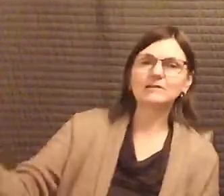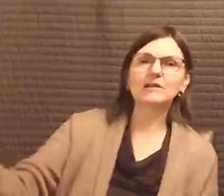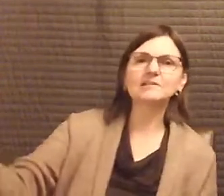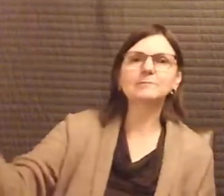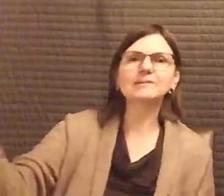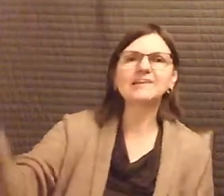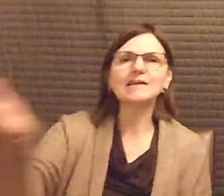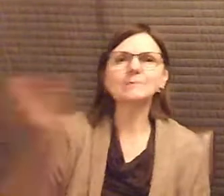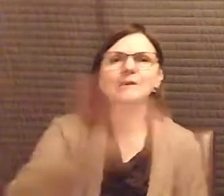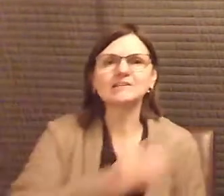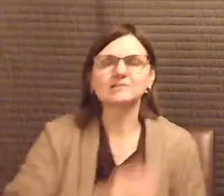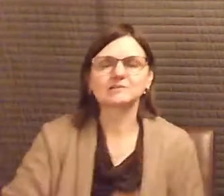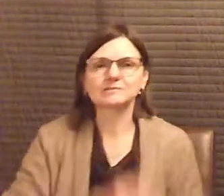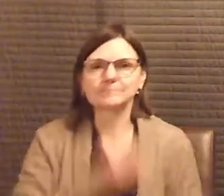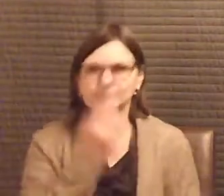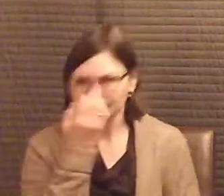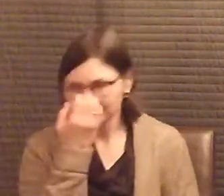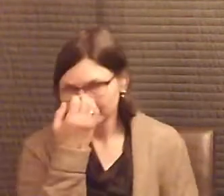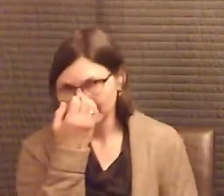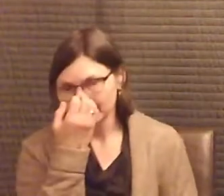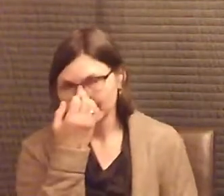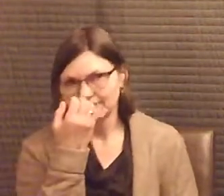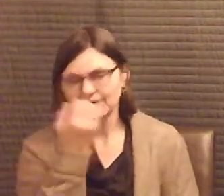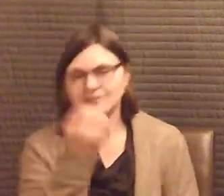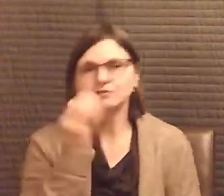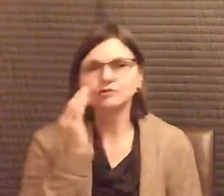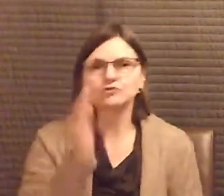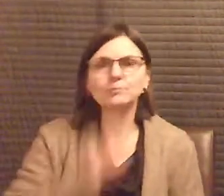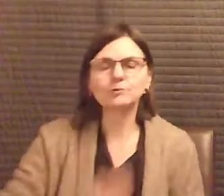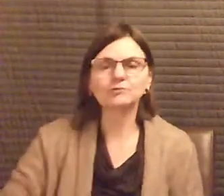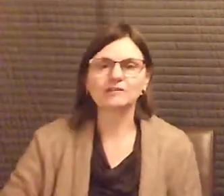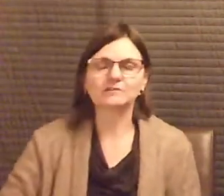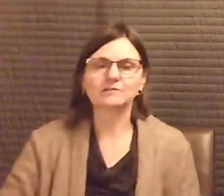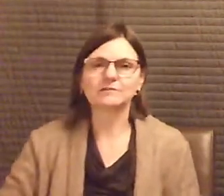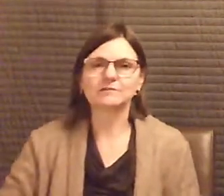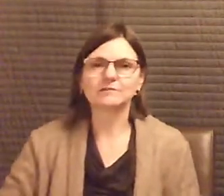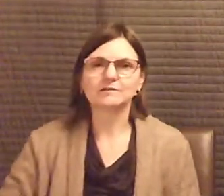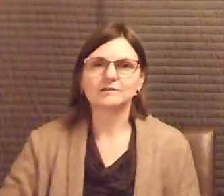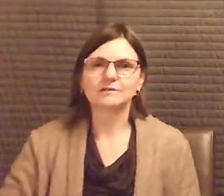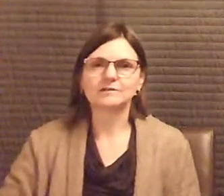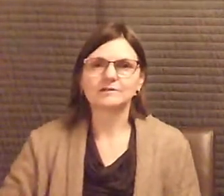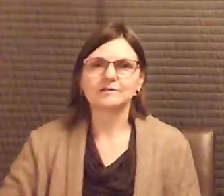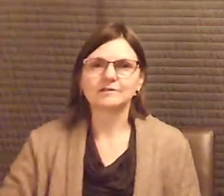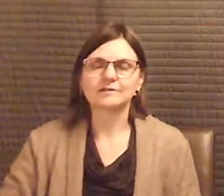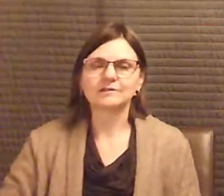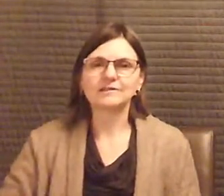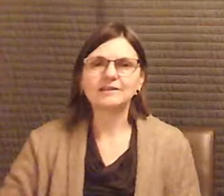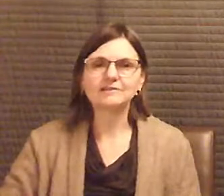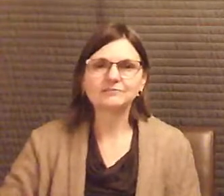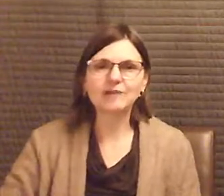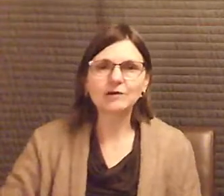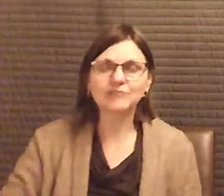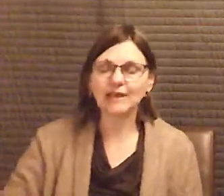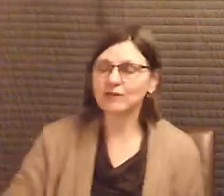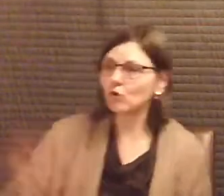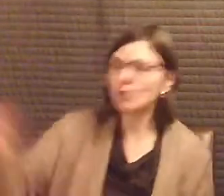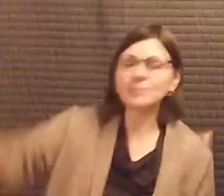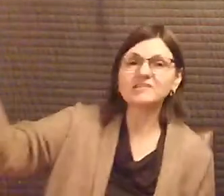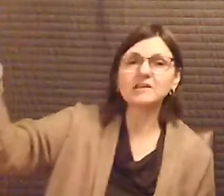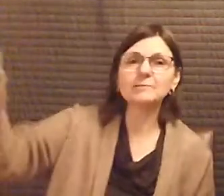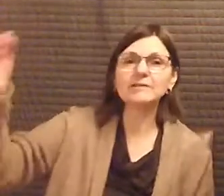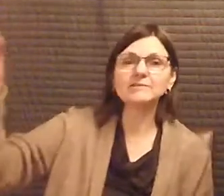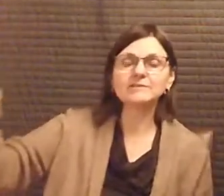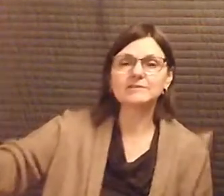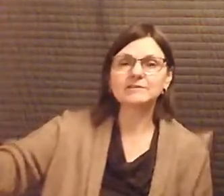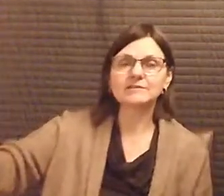kracht alle schepen die talen bij christus jezus was the prophet jezus was de profeet de lady's het come and see ya deze vrouw zij komen